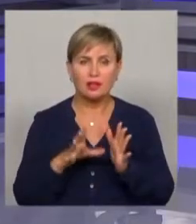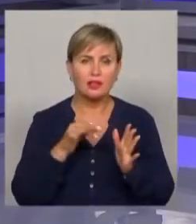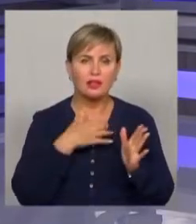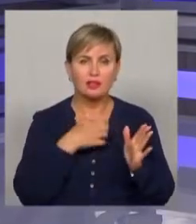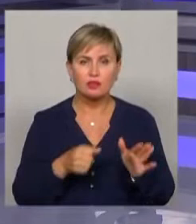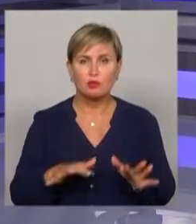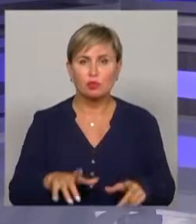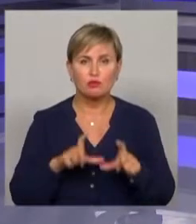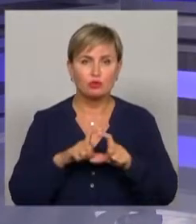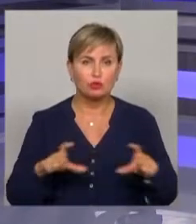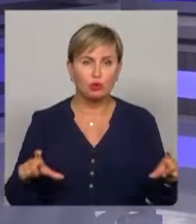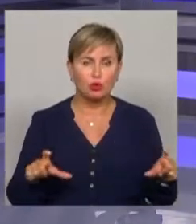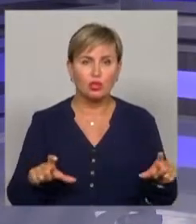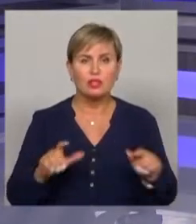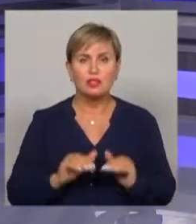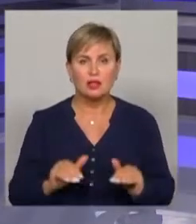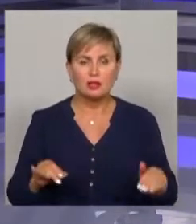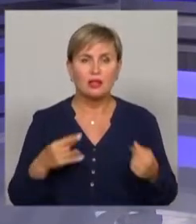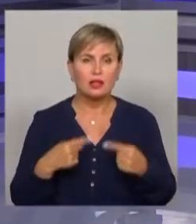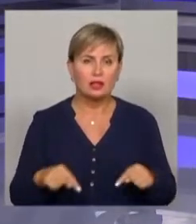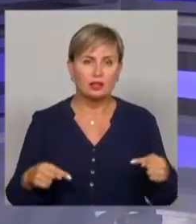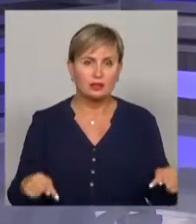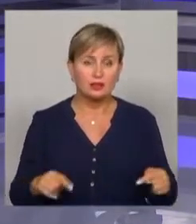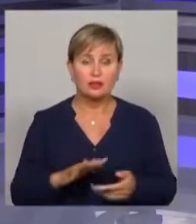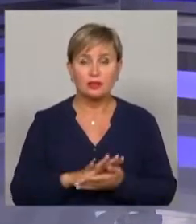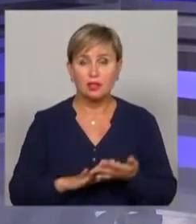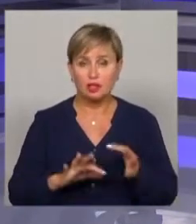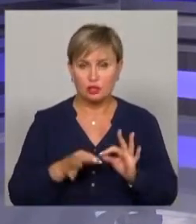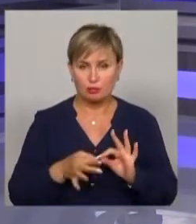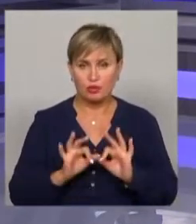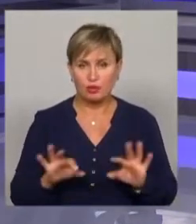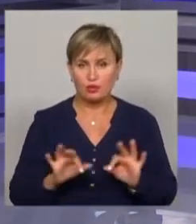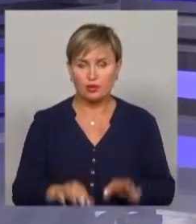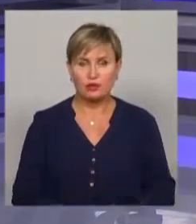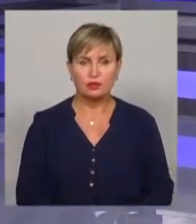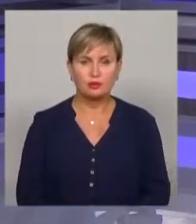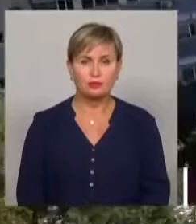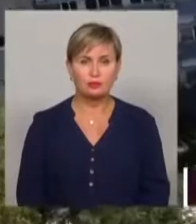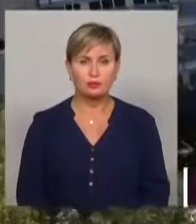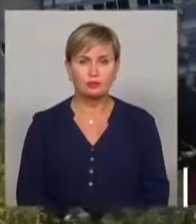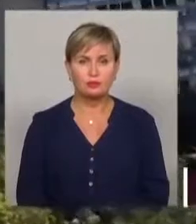дефицита мест в школах, детсадах и не только. Айн Рафина Рикбаева расскажет подробнее.